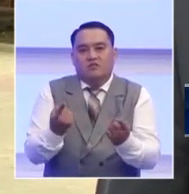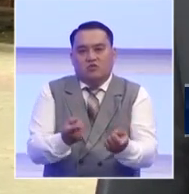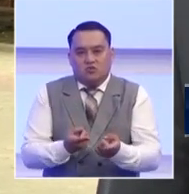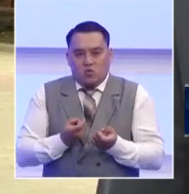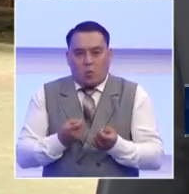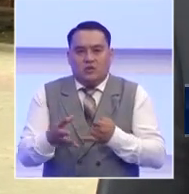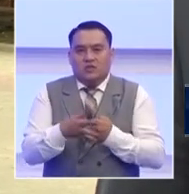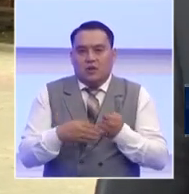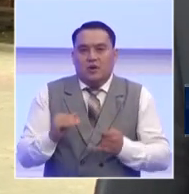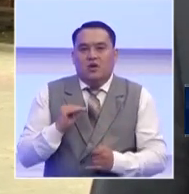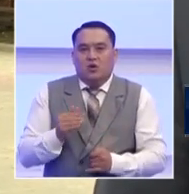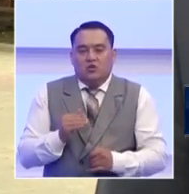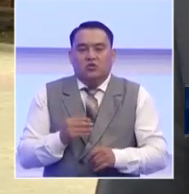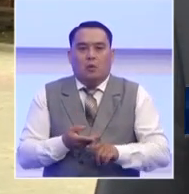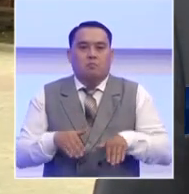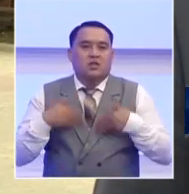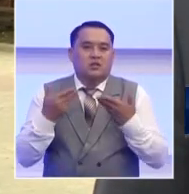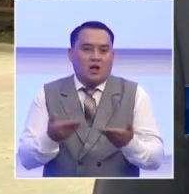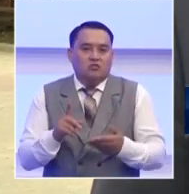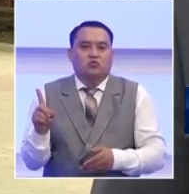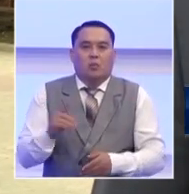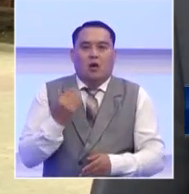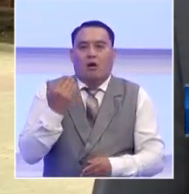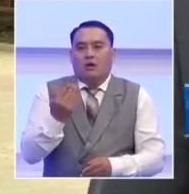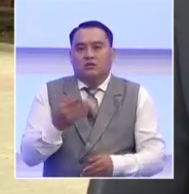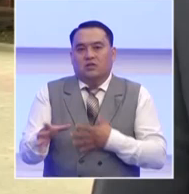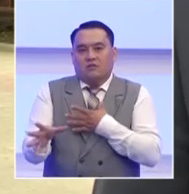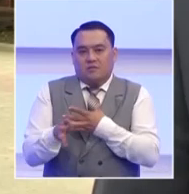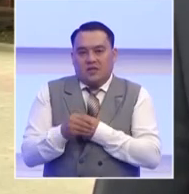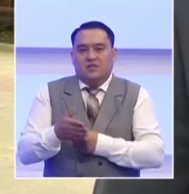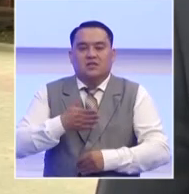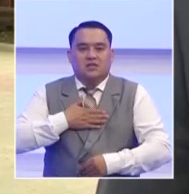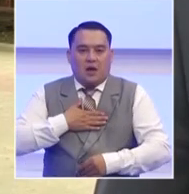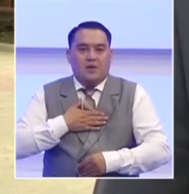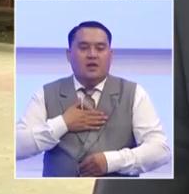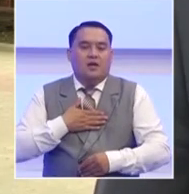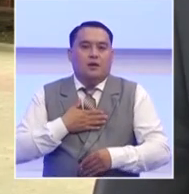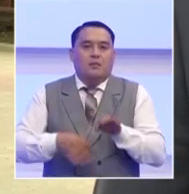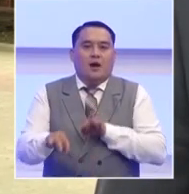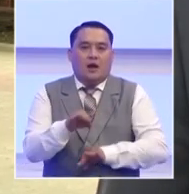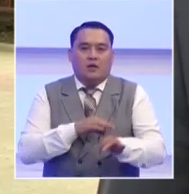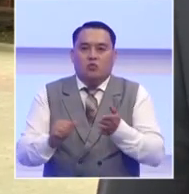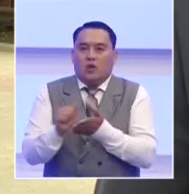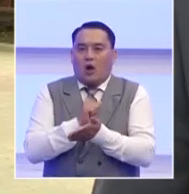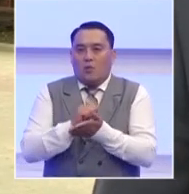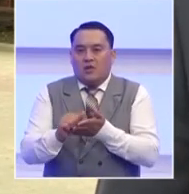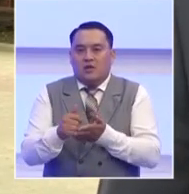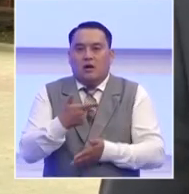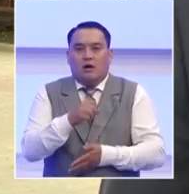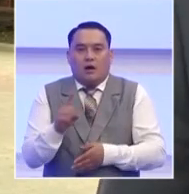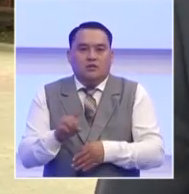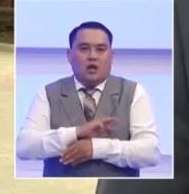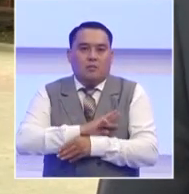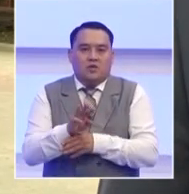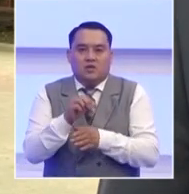собственников земельных участков, и предложили им, чтобы они совместно с нами разработали проектно-сметную документацию на газоснабжение,